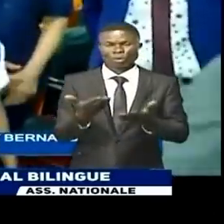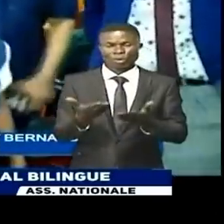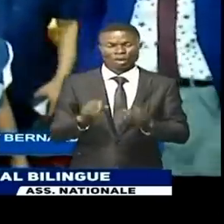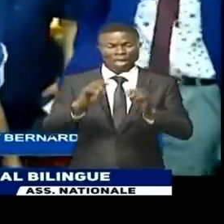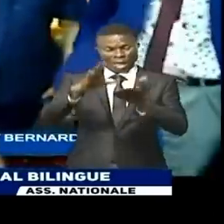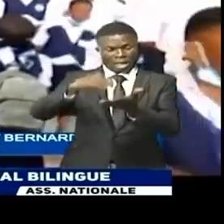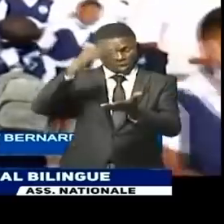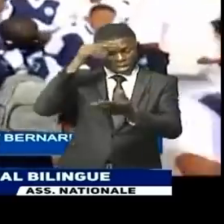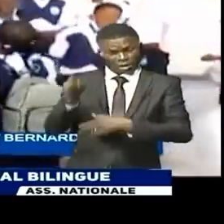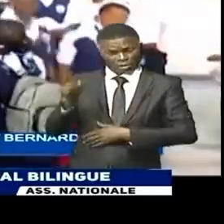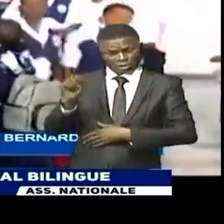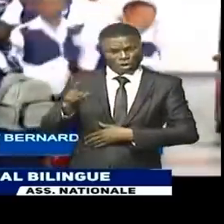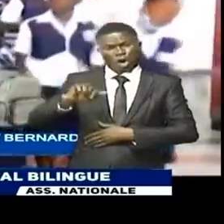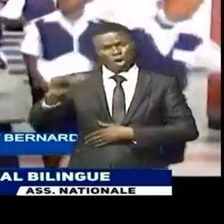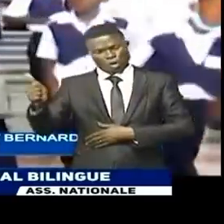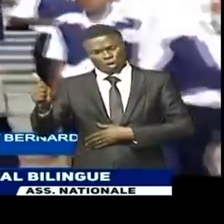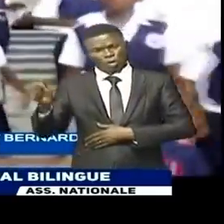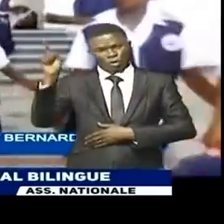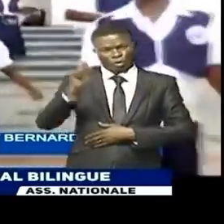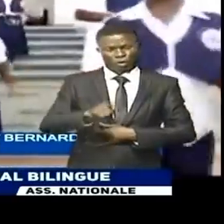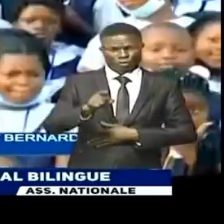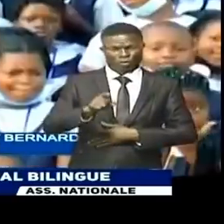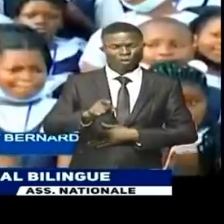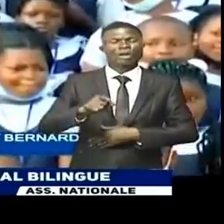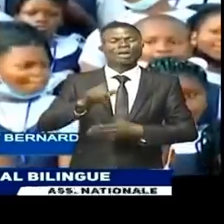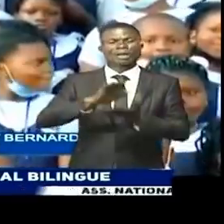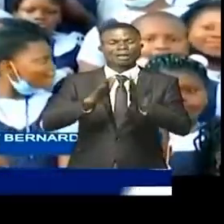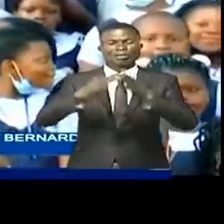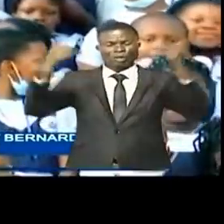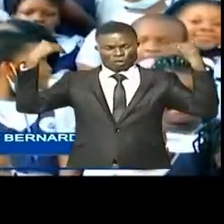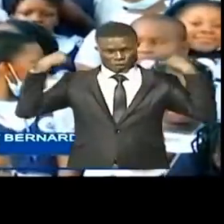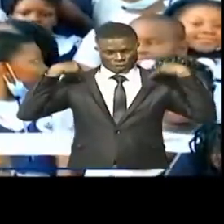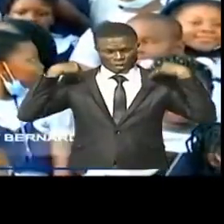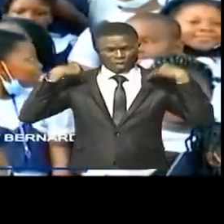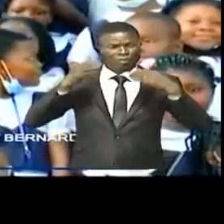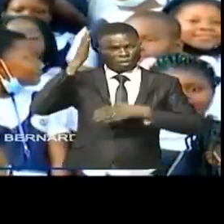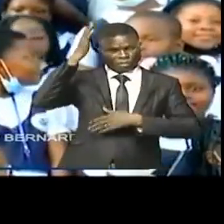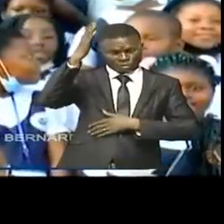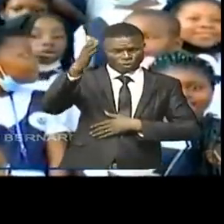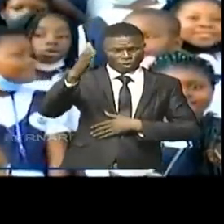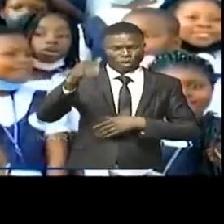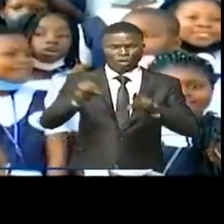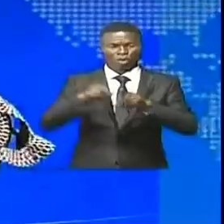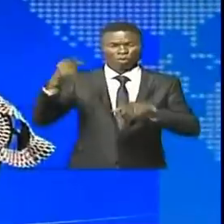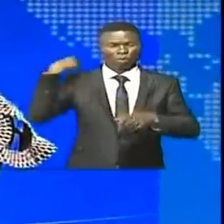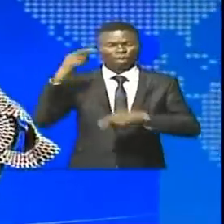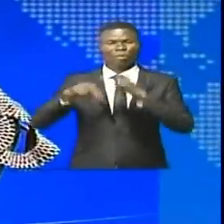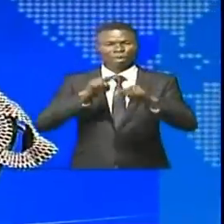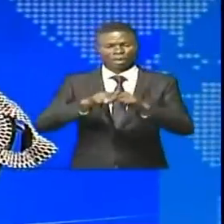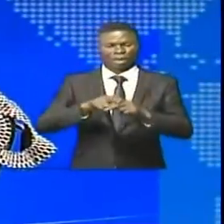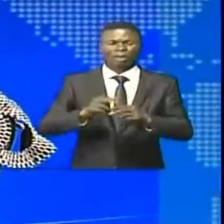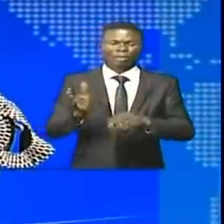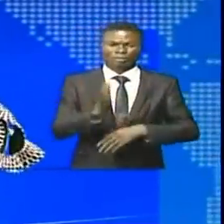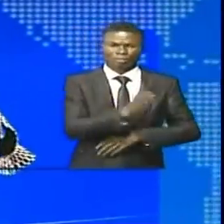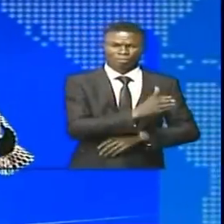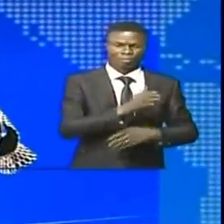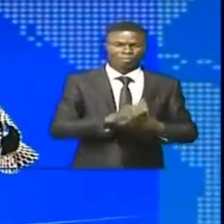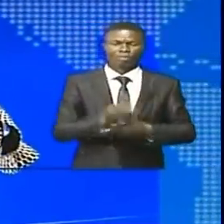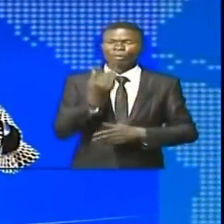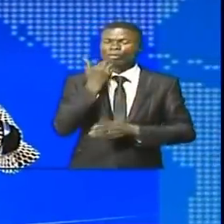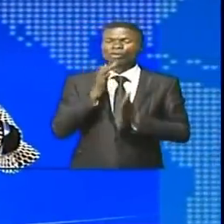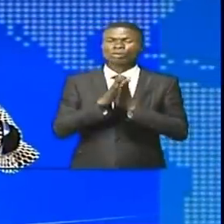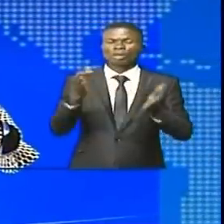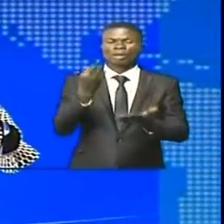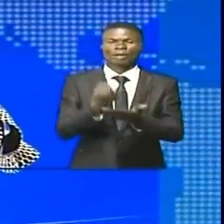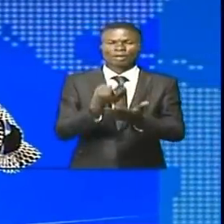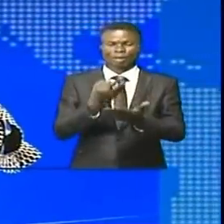aînés là certaines viendront siéger dans la salle des congrès en qualité de député national l'inspection générale des